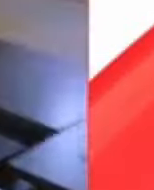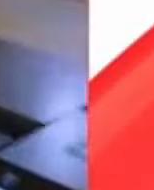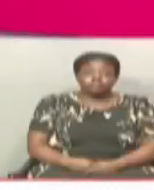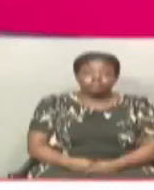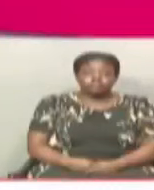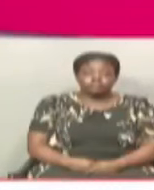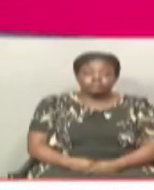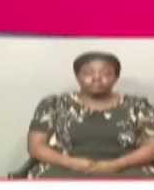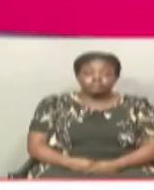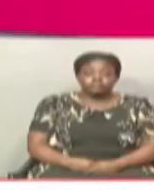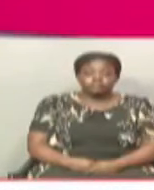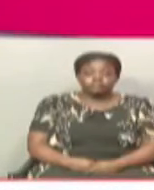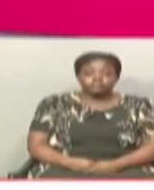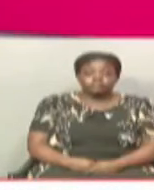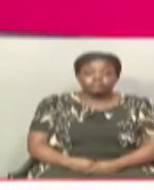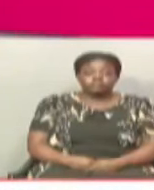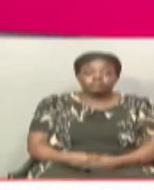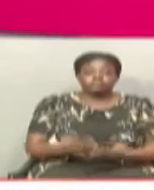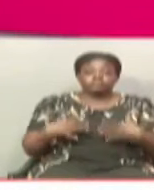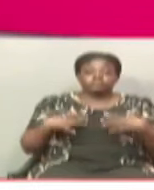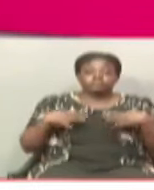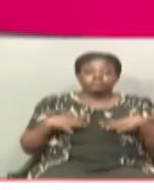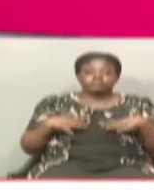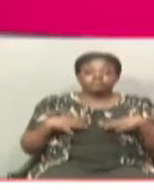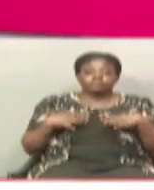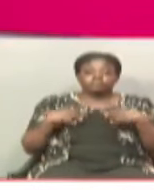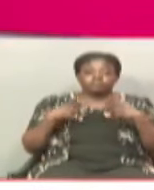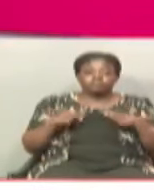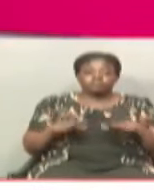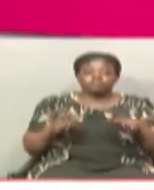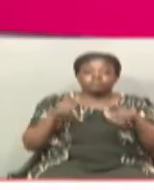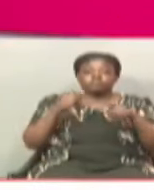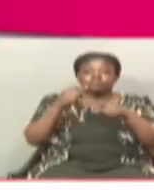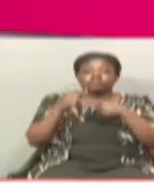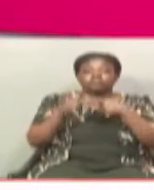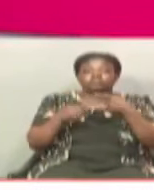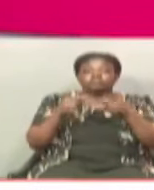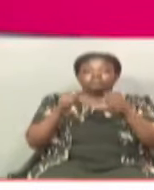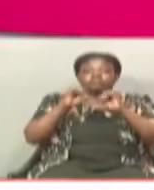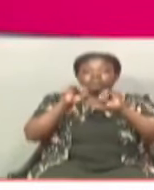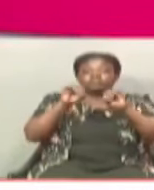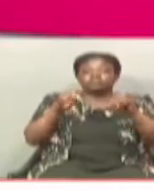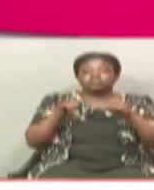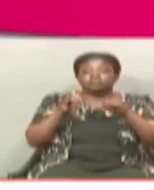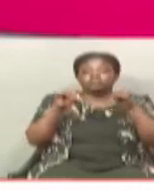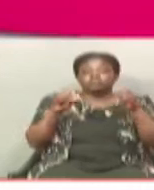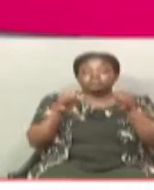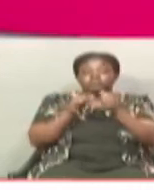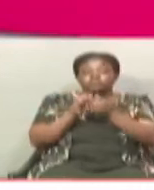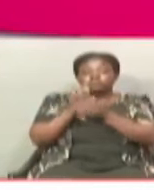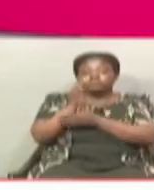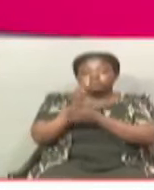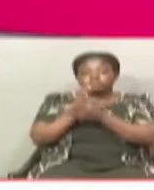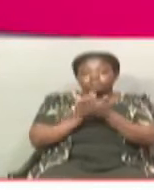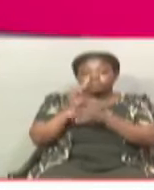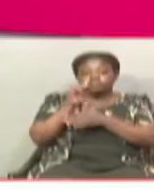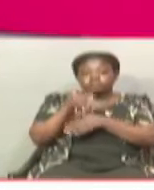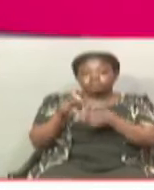eby'enjawulo ng'ebi. Nkulisa ennyo mukumulamu okwo kyeyongerayo n'agataliiko nfuufu. Ekitundu kino